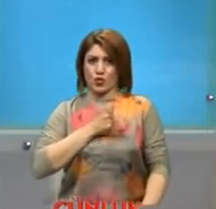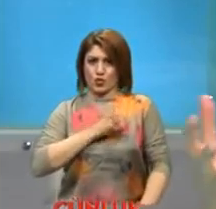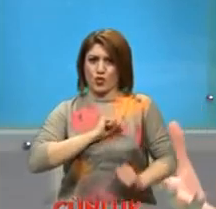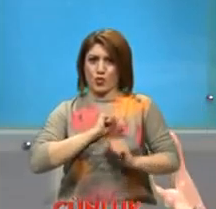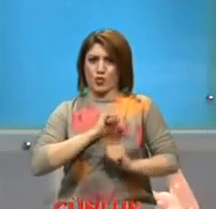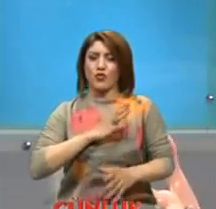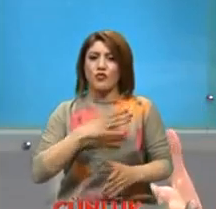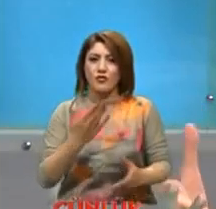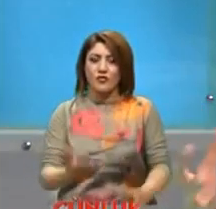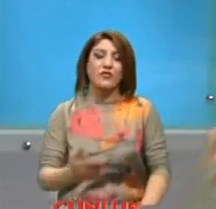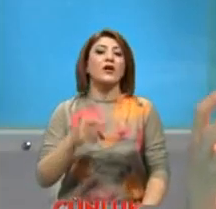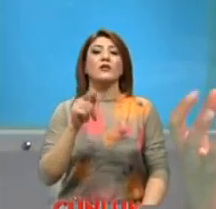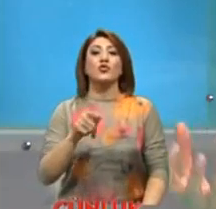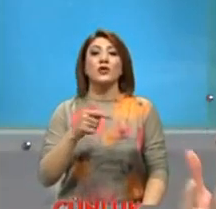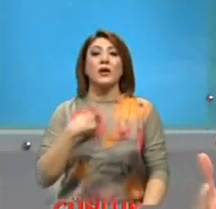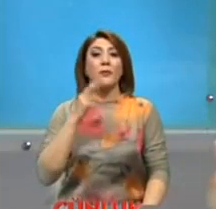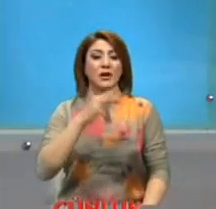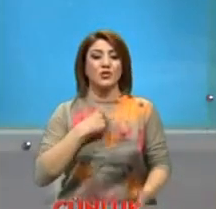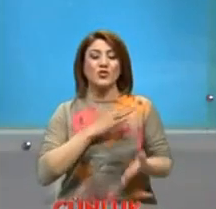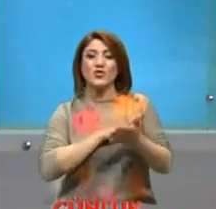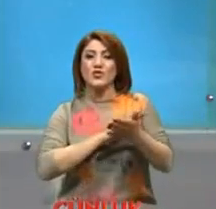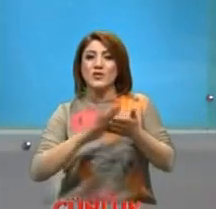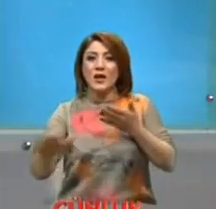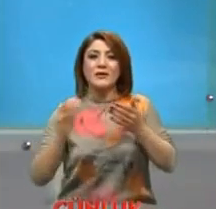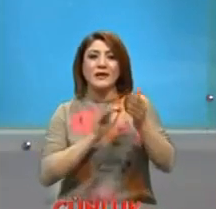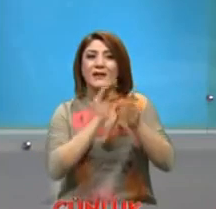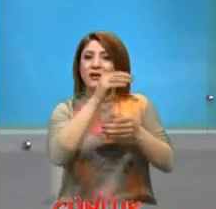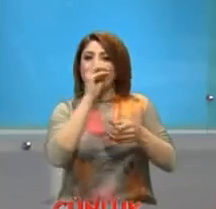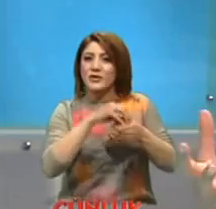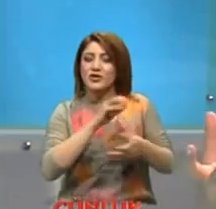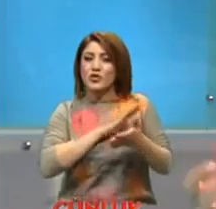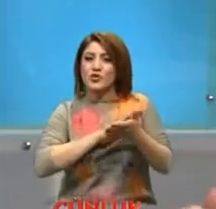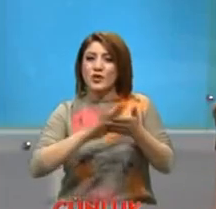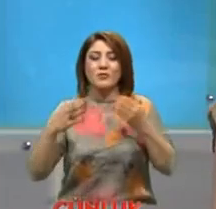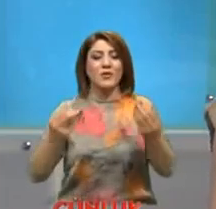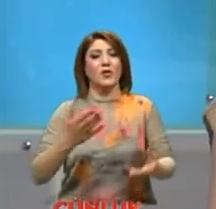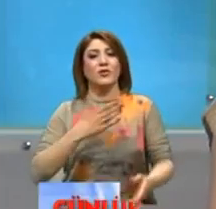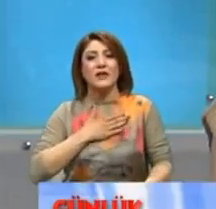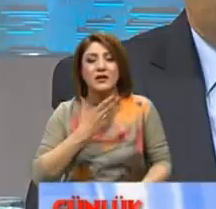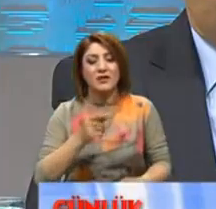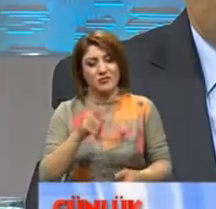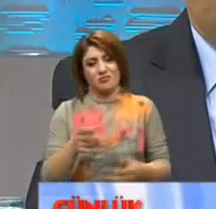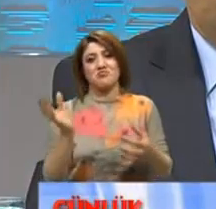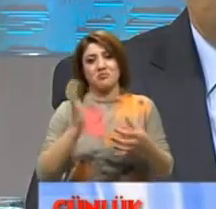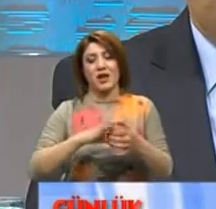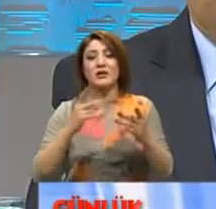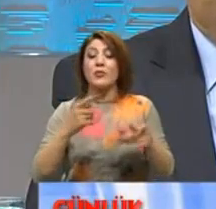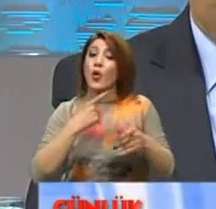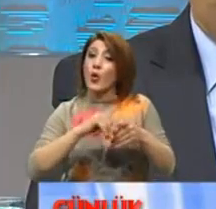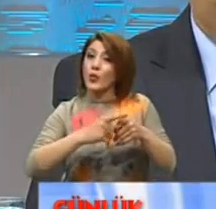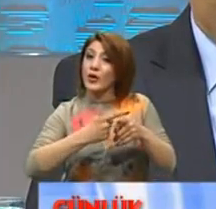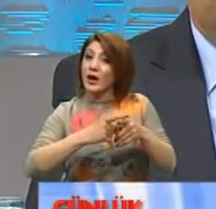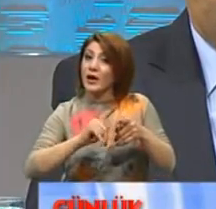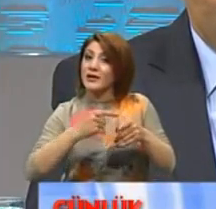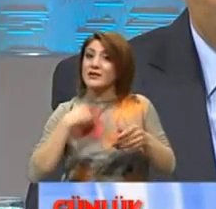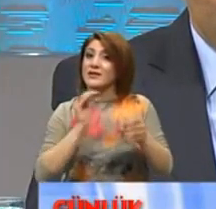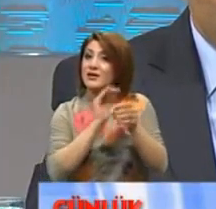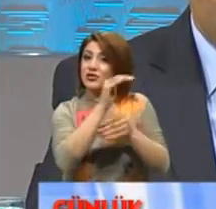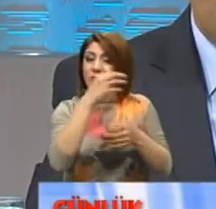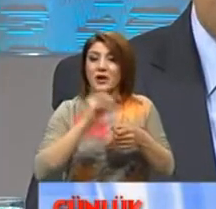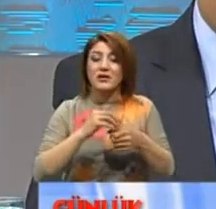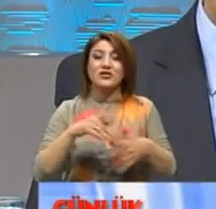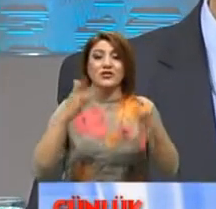zaten nizamı sağlayan, öyle değil mi? Yani huzurlu hayatı sağlayan, işte ortak, saygıyı sağlayan. Kesinlikle ortak yaşamaya alışma, ortak